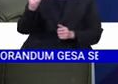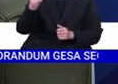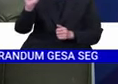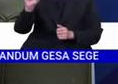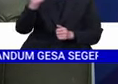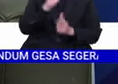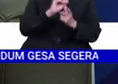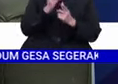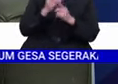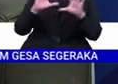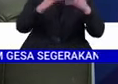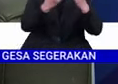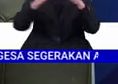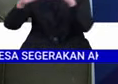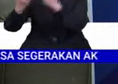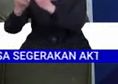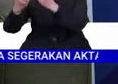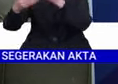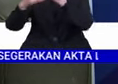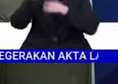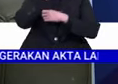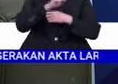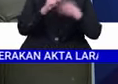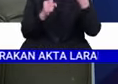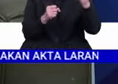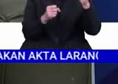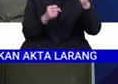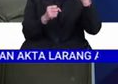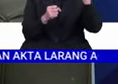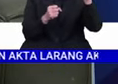atau kelap-kelap di daerah yang berumur